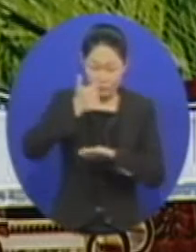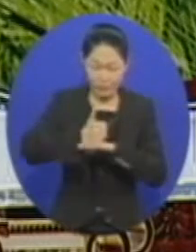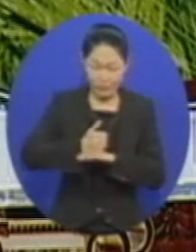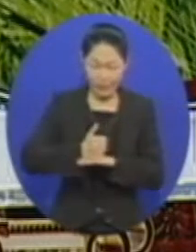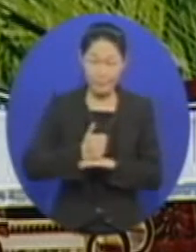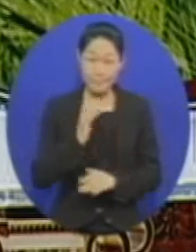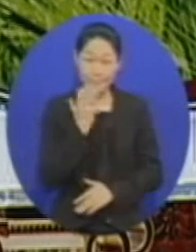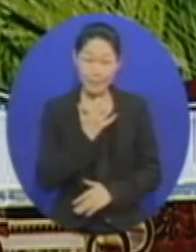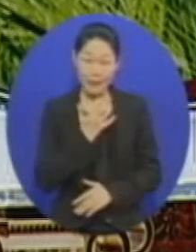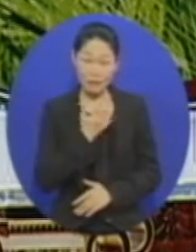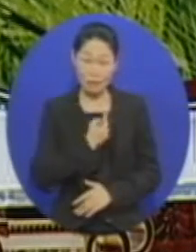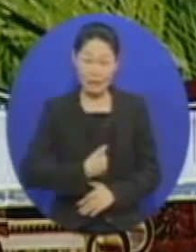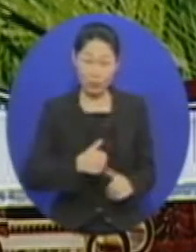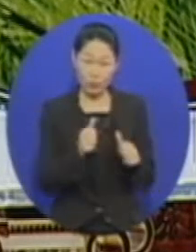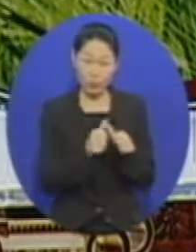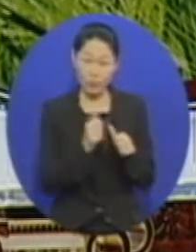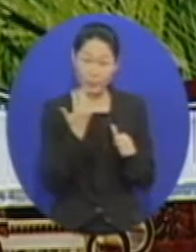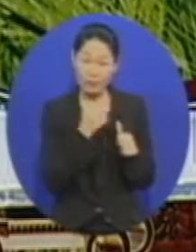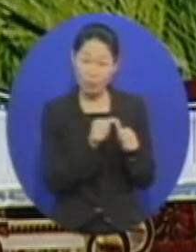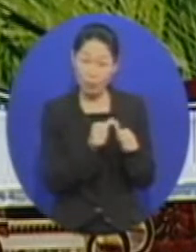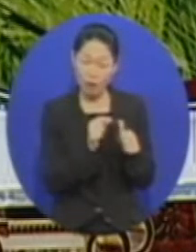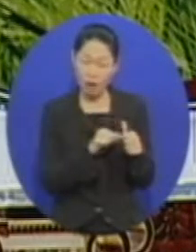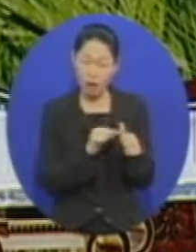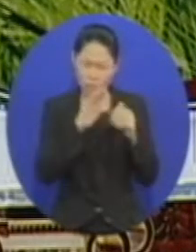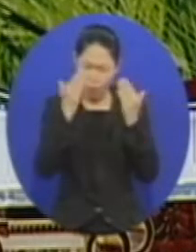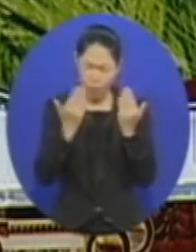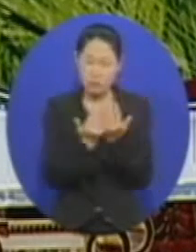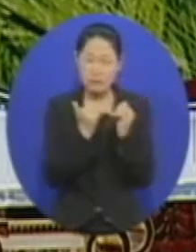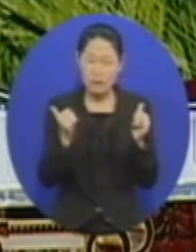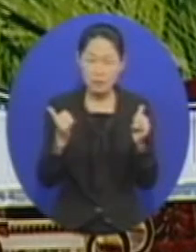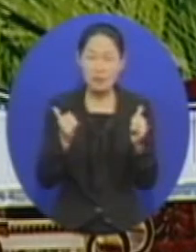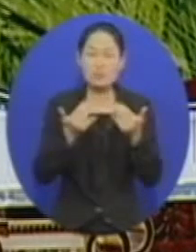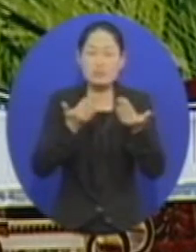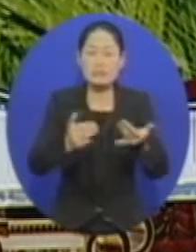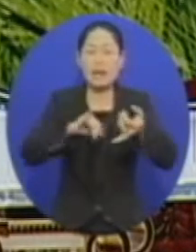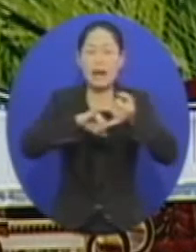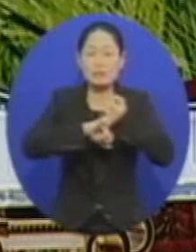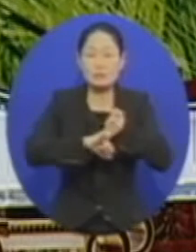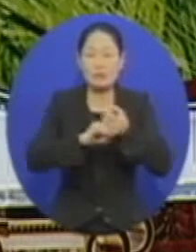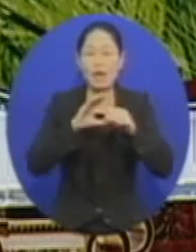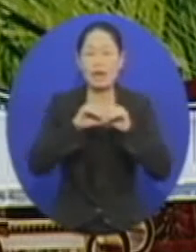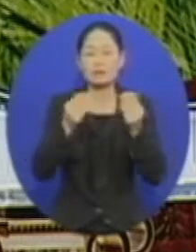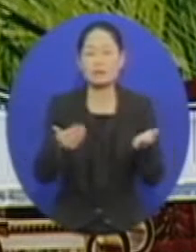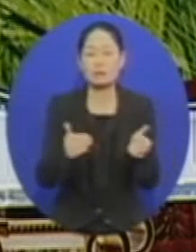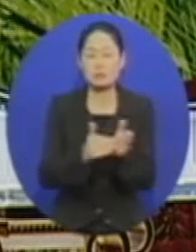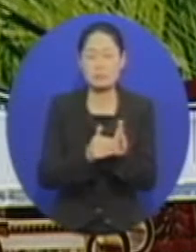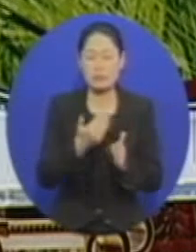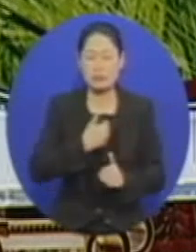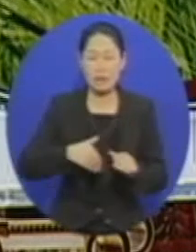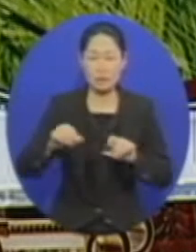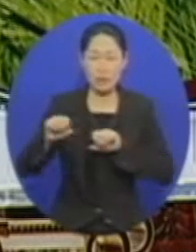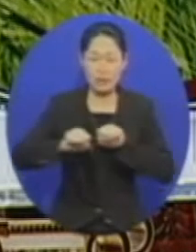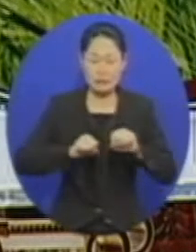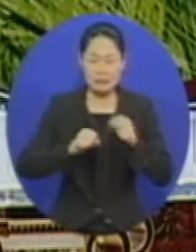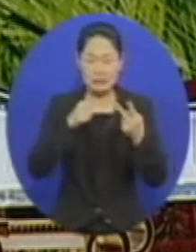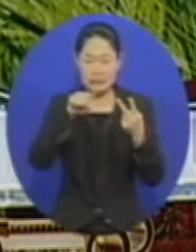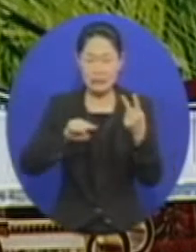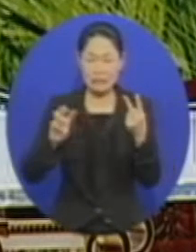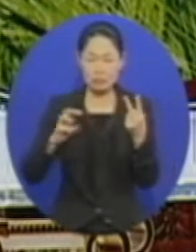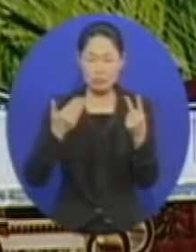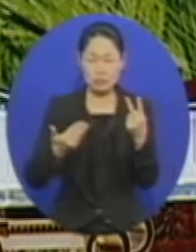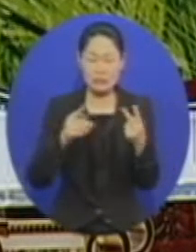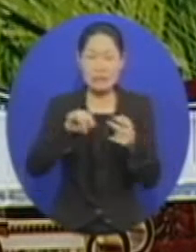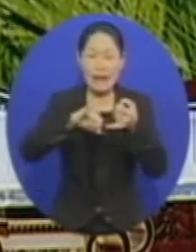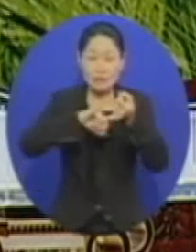이것은 모든 사람에게 주신 약속 이라고 해석을 해 주셨어요 사도행전 2장 3 19절에 이